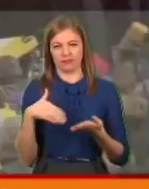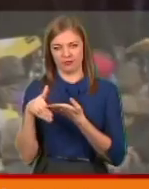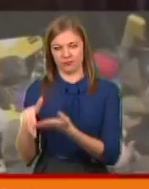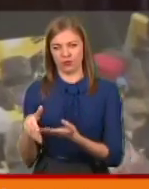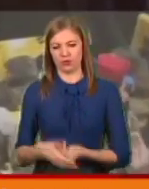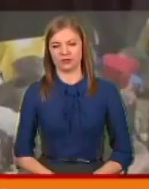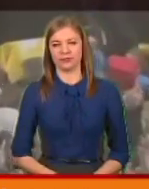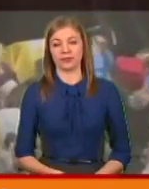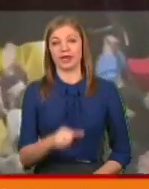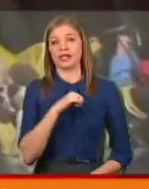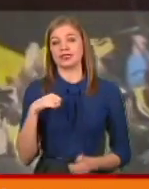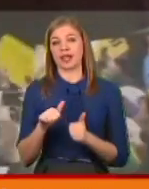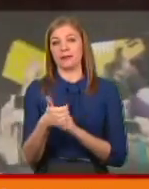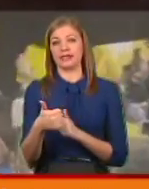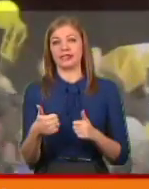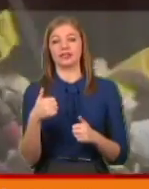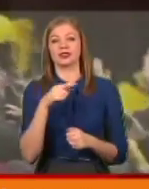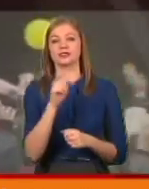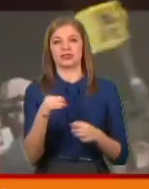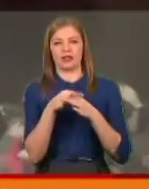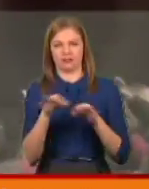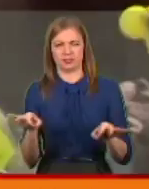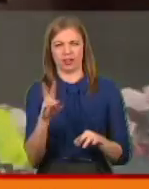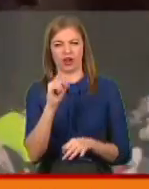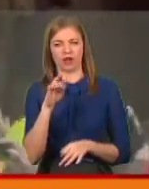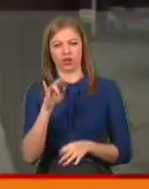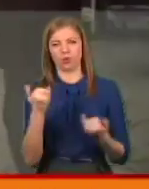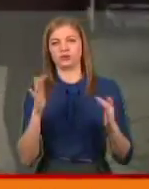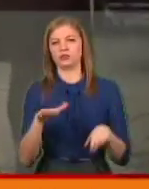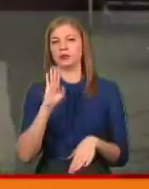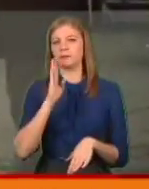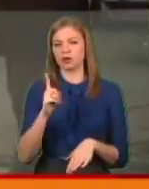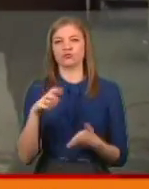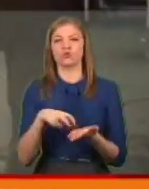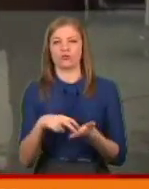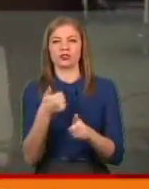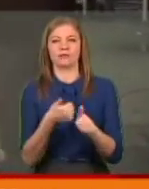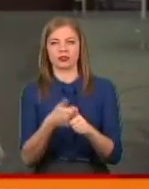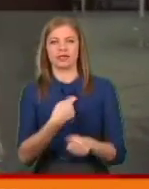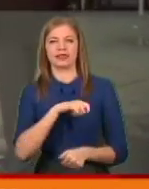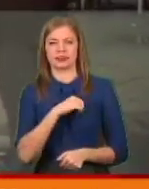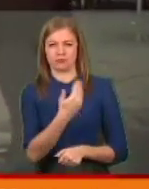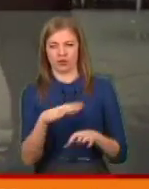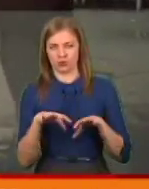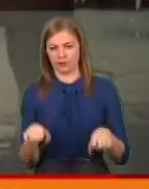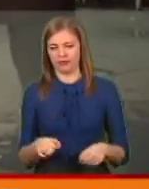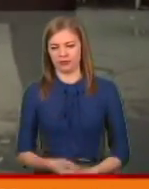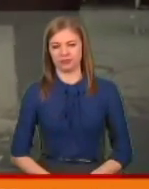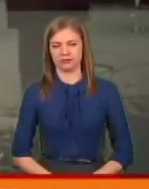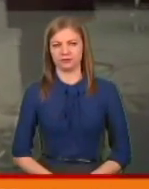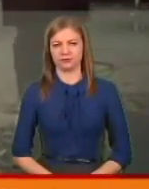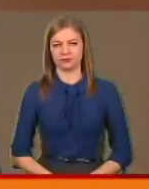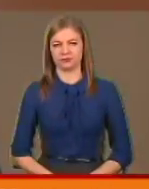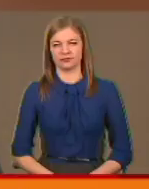голос. Сам лідер руху за незалежність Каталонії нині в Бельгії, бо боїться переслідувань іспанської влади.